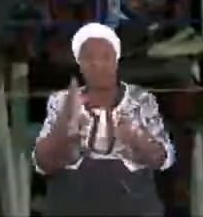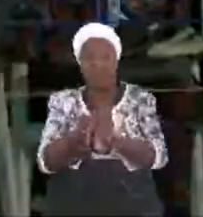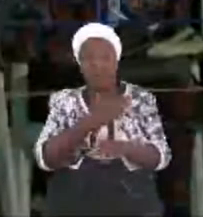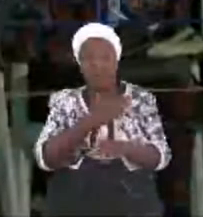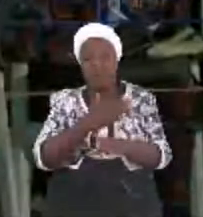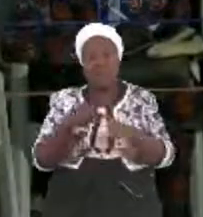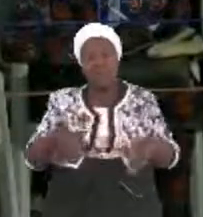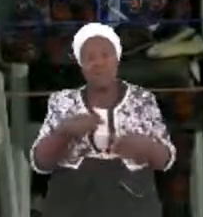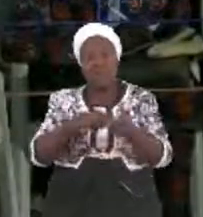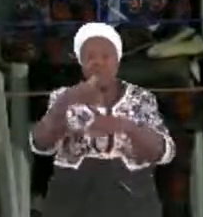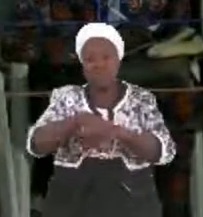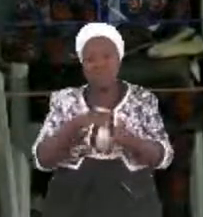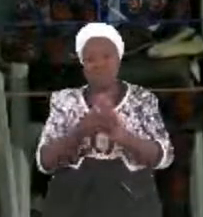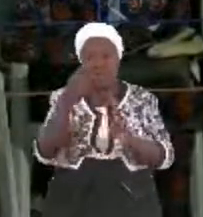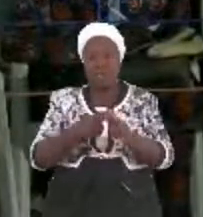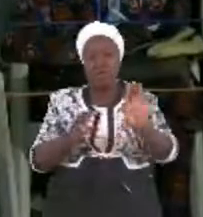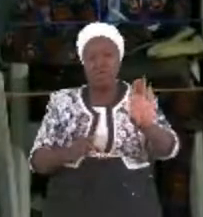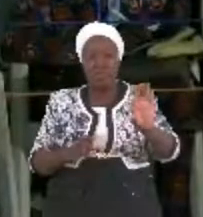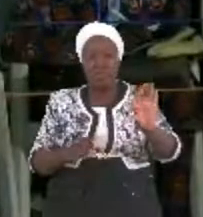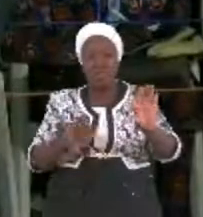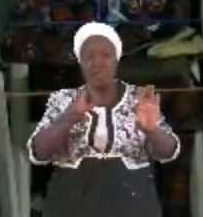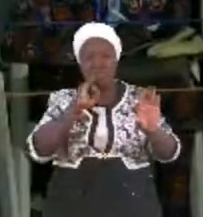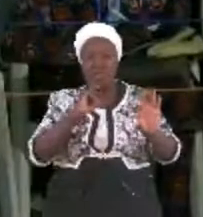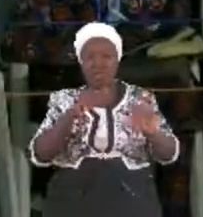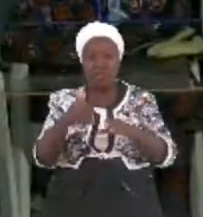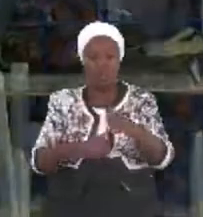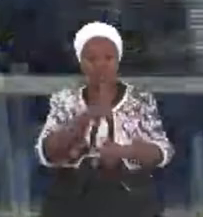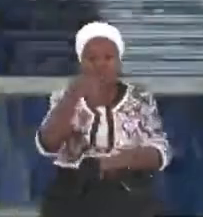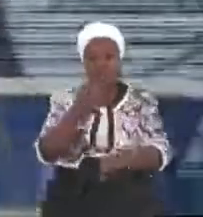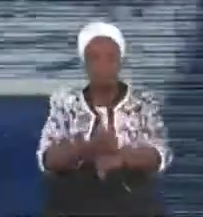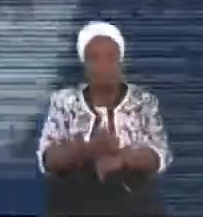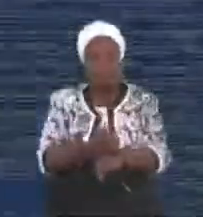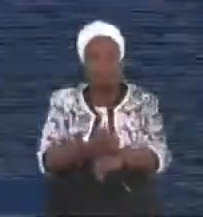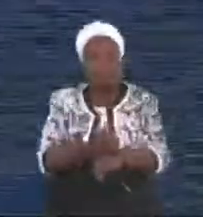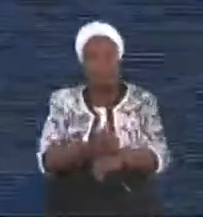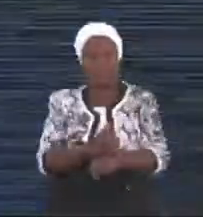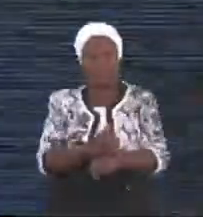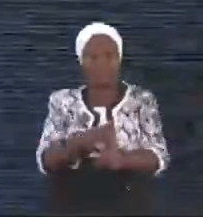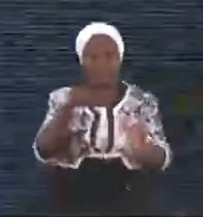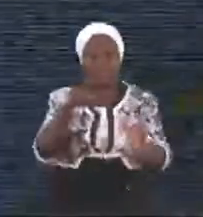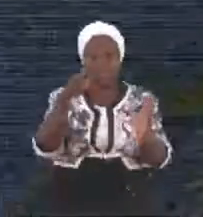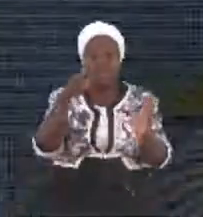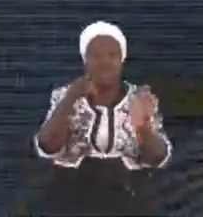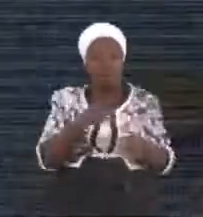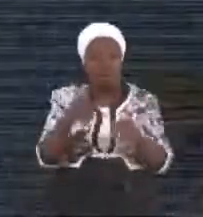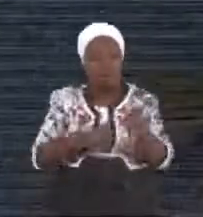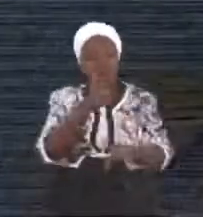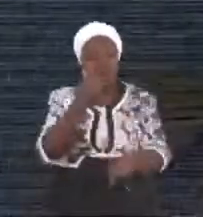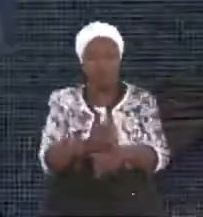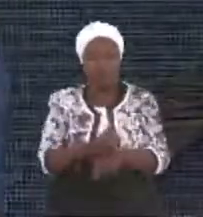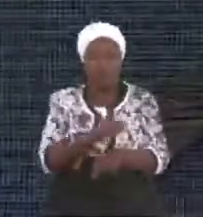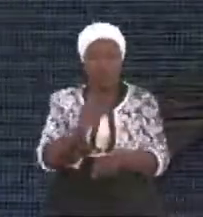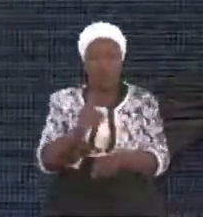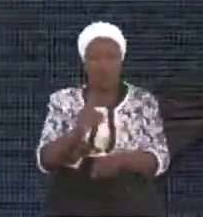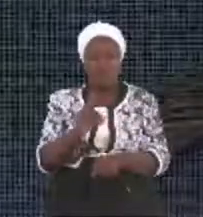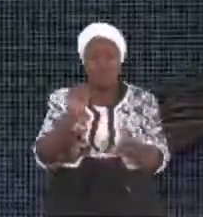au nom de Jésus. Le C, les cures innombrables confirmées. Les cures